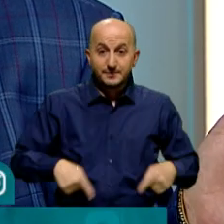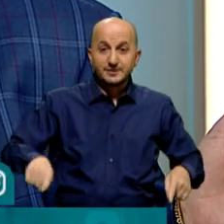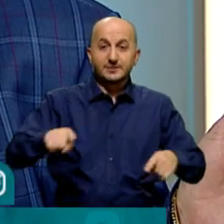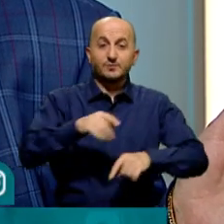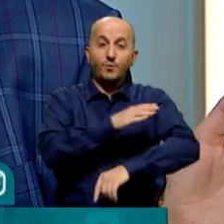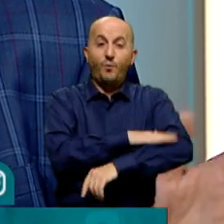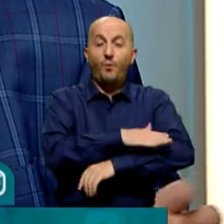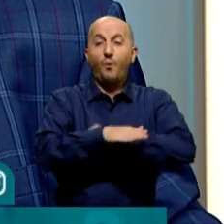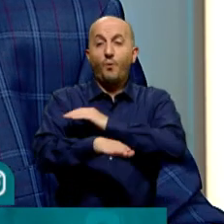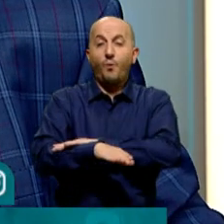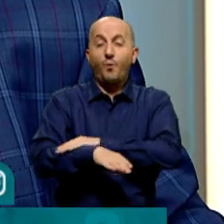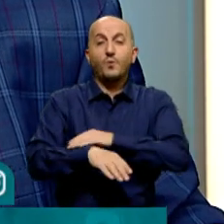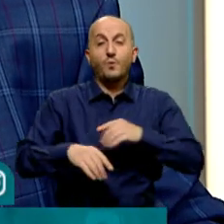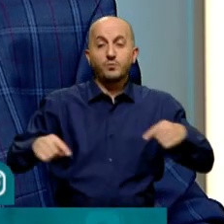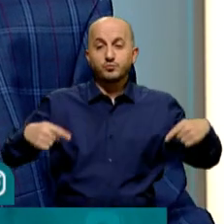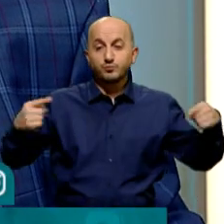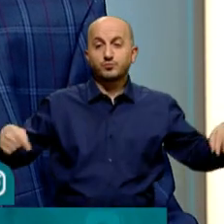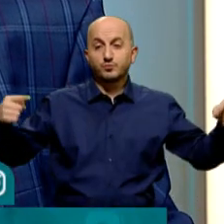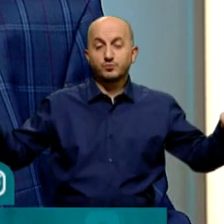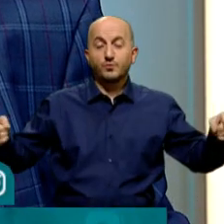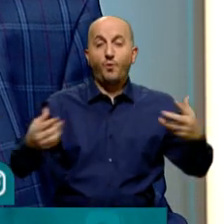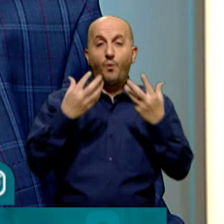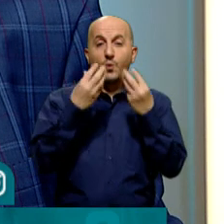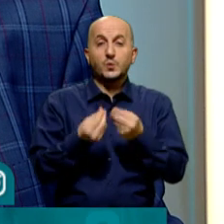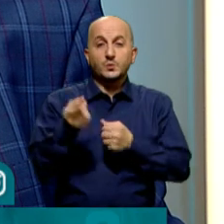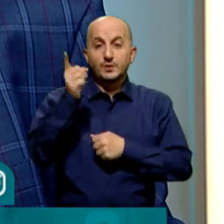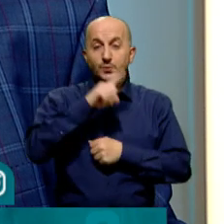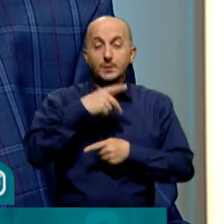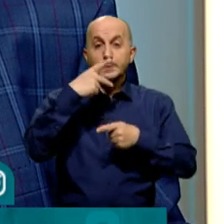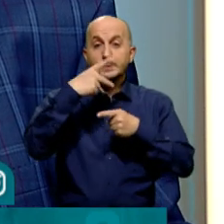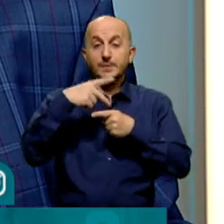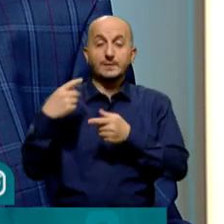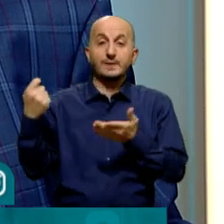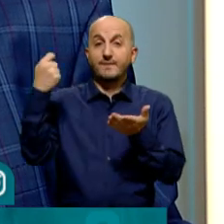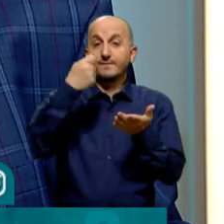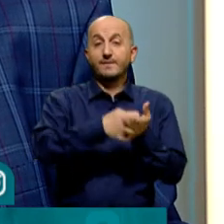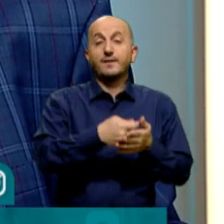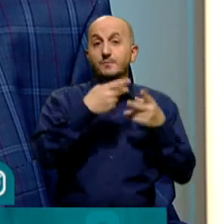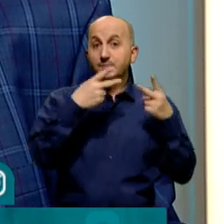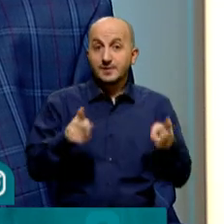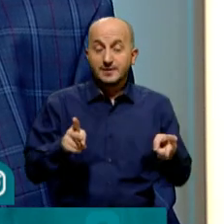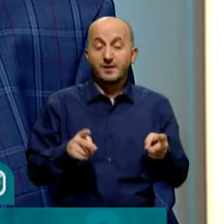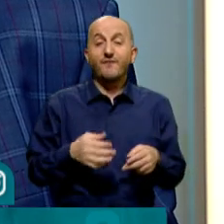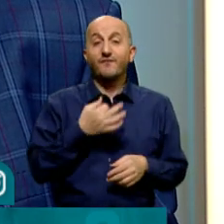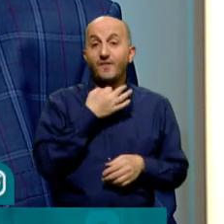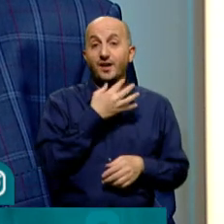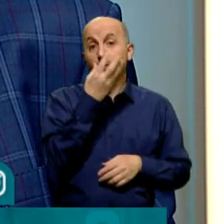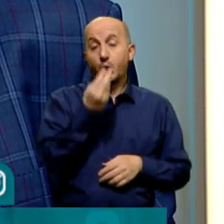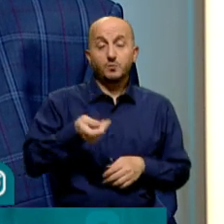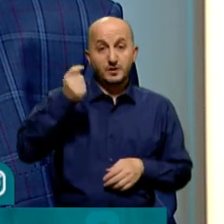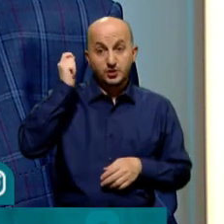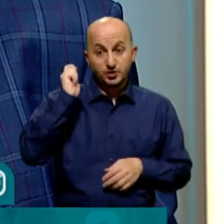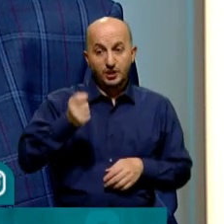kollarımız. Kollarımız olduğundan dolayı bunlara zekatlarını verebilirler. Ancak fakir olmaları